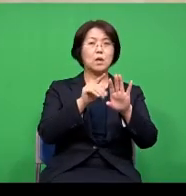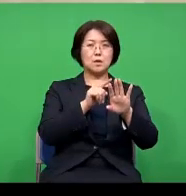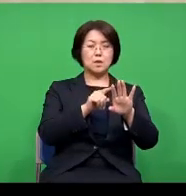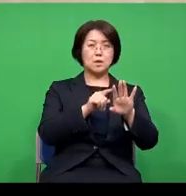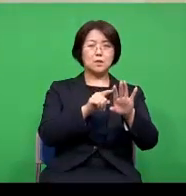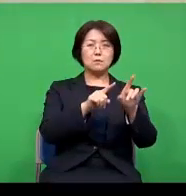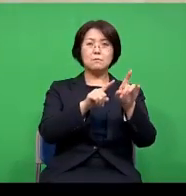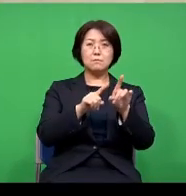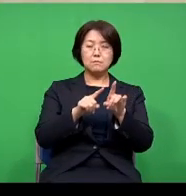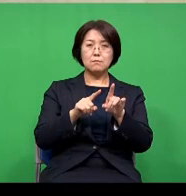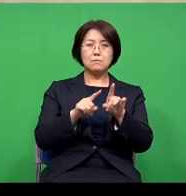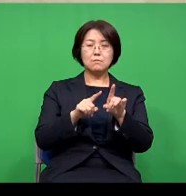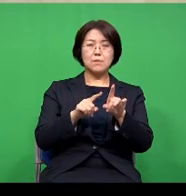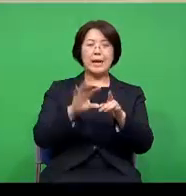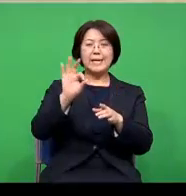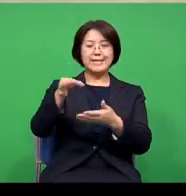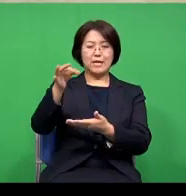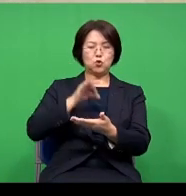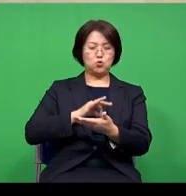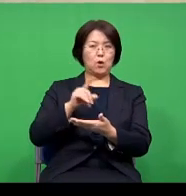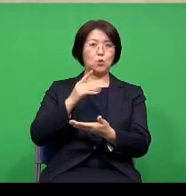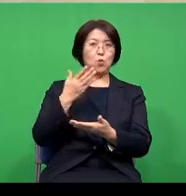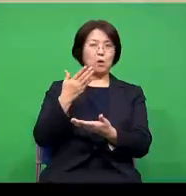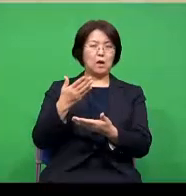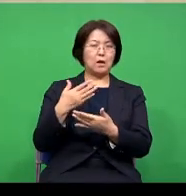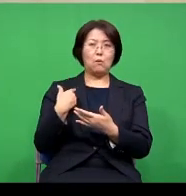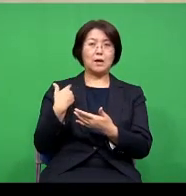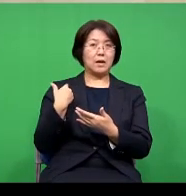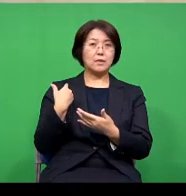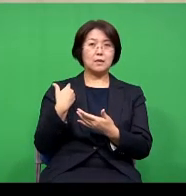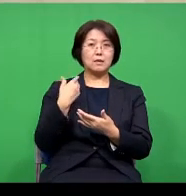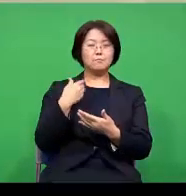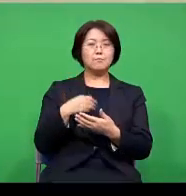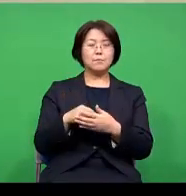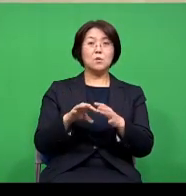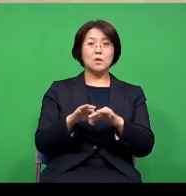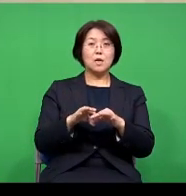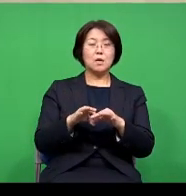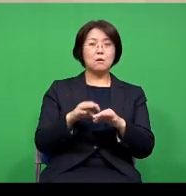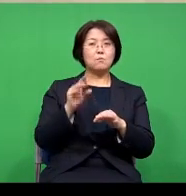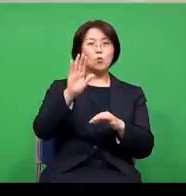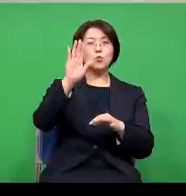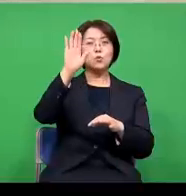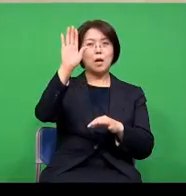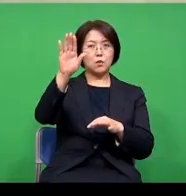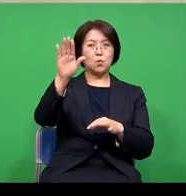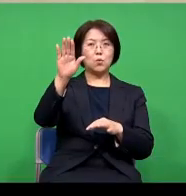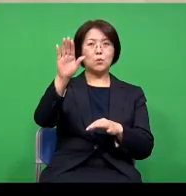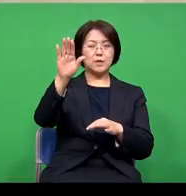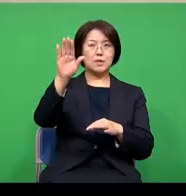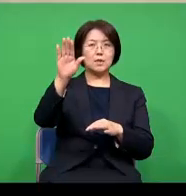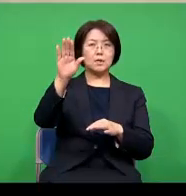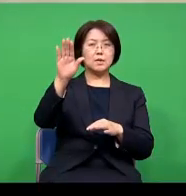まあ、それによって税収がどう動くかっていうのは不透明なところが多いですから、まあ、それをもう少し後の段階でです